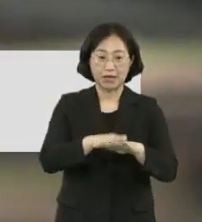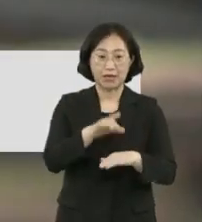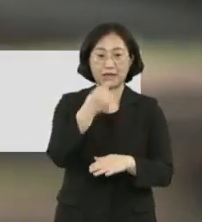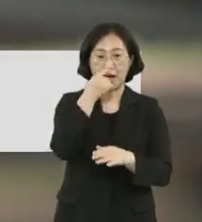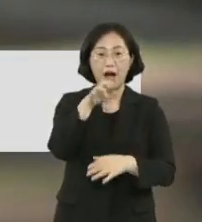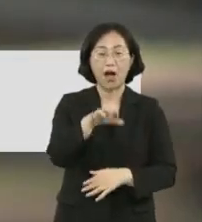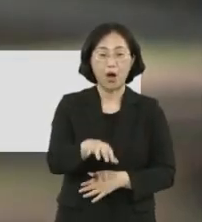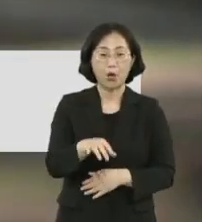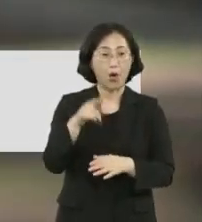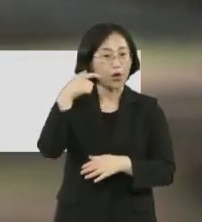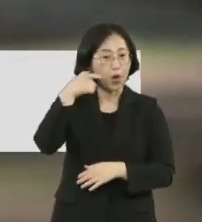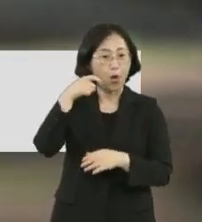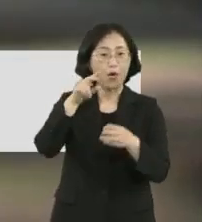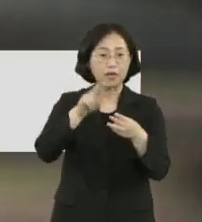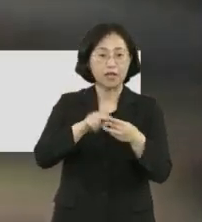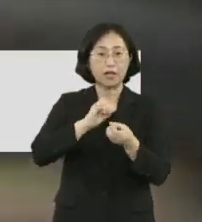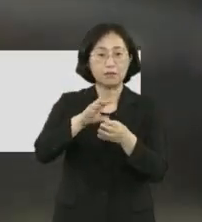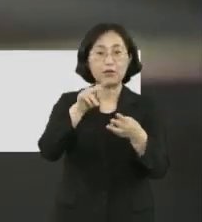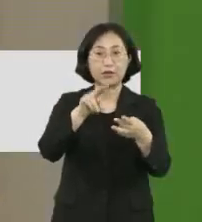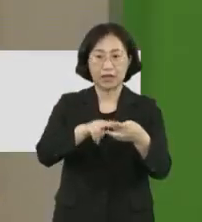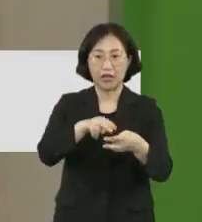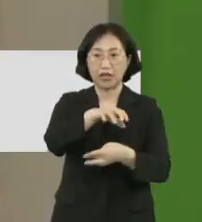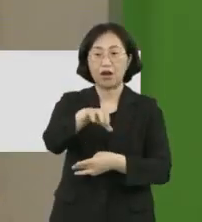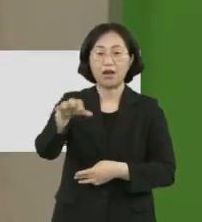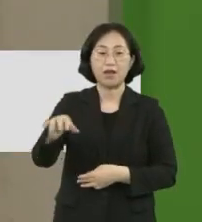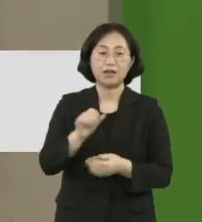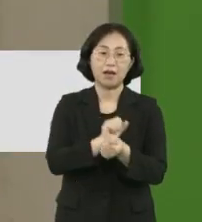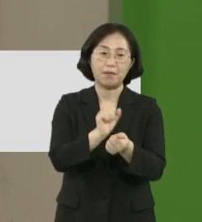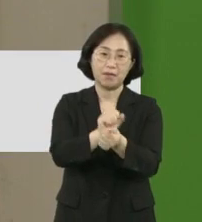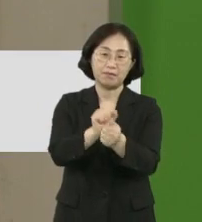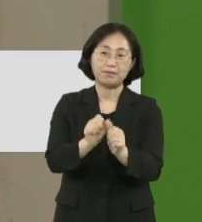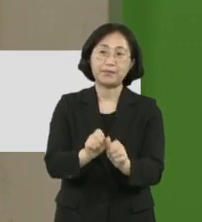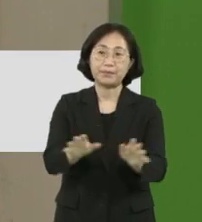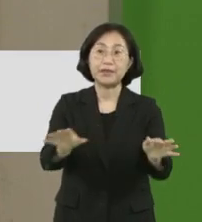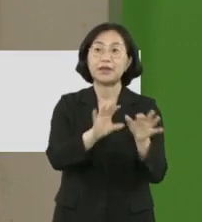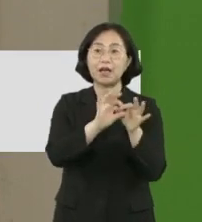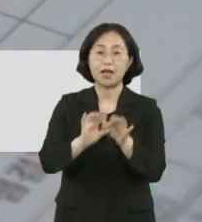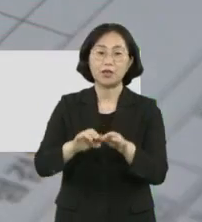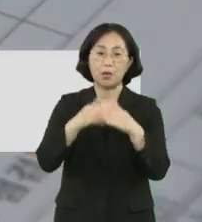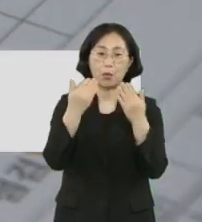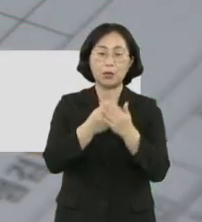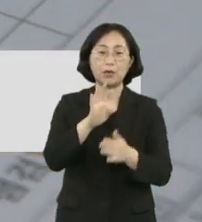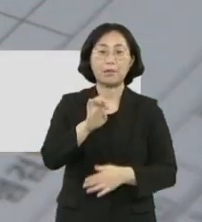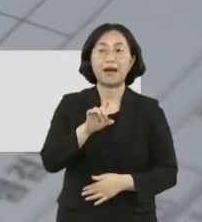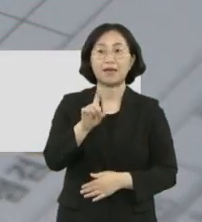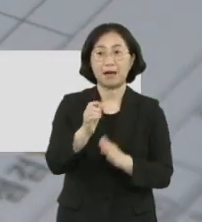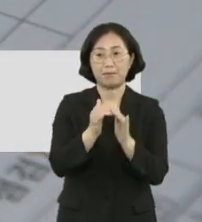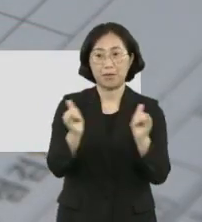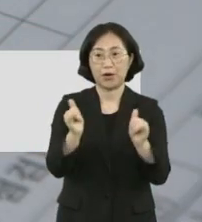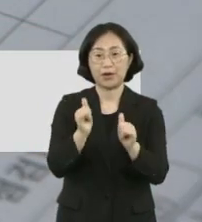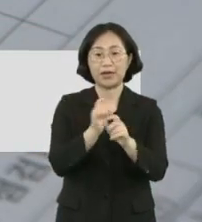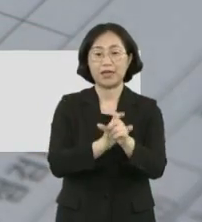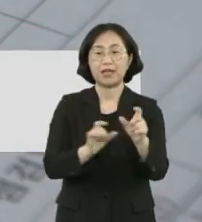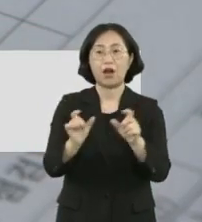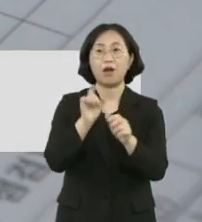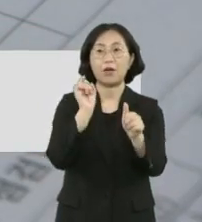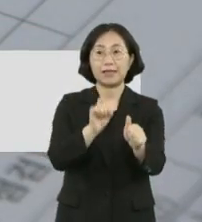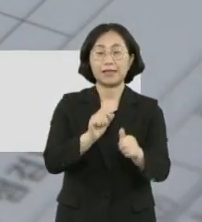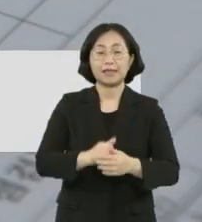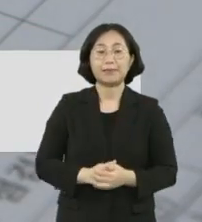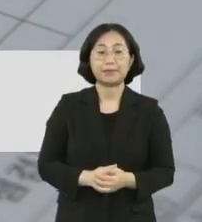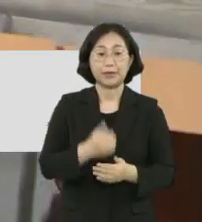대전에선 학원과 콜센터, 물류센터 등을 중심으로 감염세가 계속되며 모두 41명이 확진 판정을